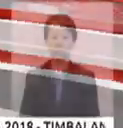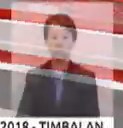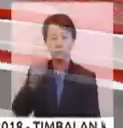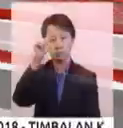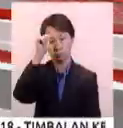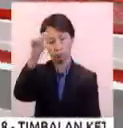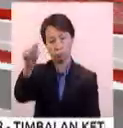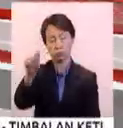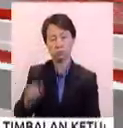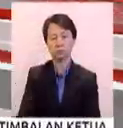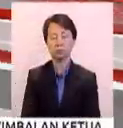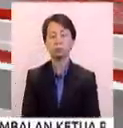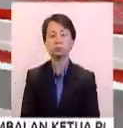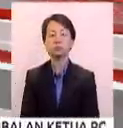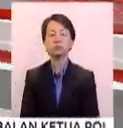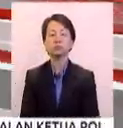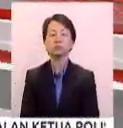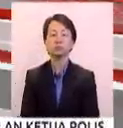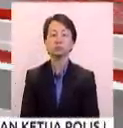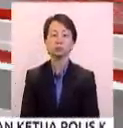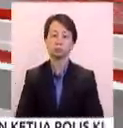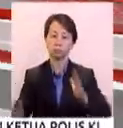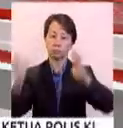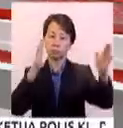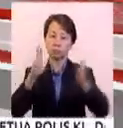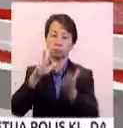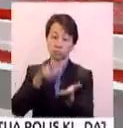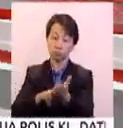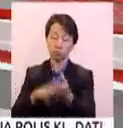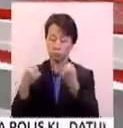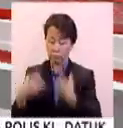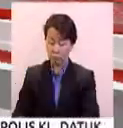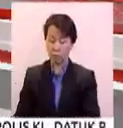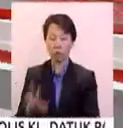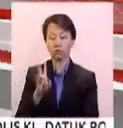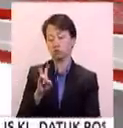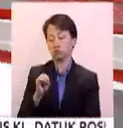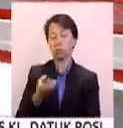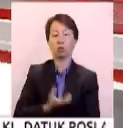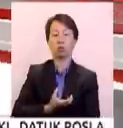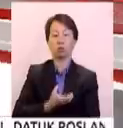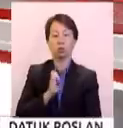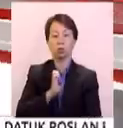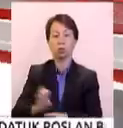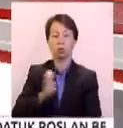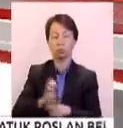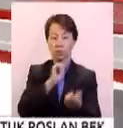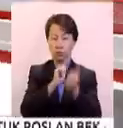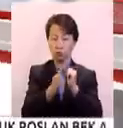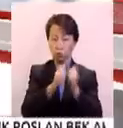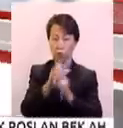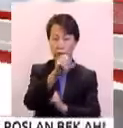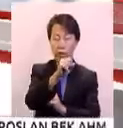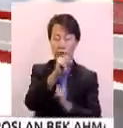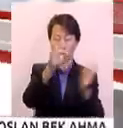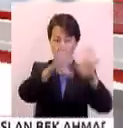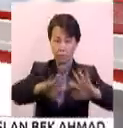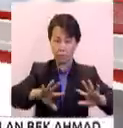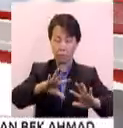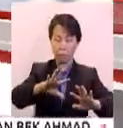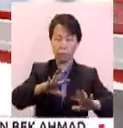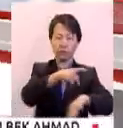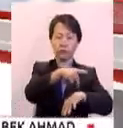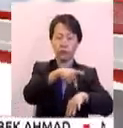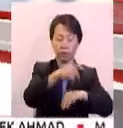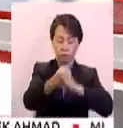Assalamualaikum dan salam sejahtera. Malaysia sah kehilangan 70 pinggan emas pada Temasya Sukan SEA Filipina tahun ini. Chef